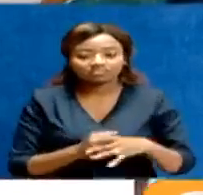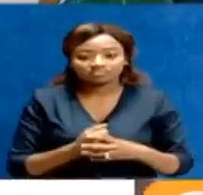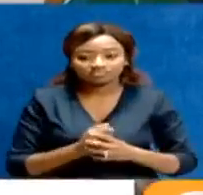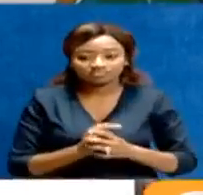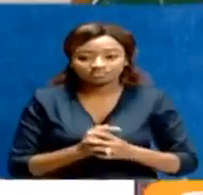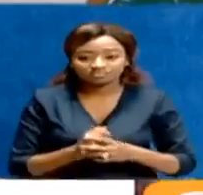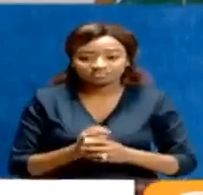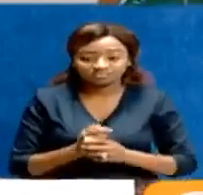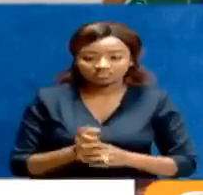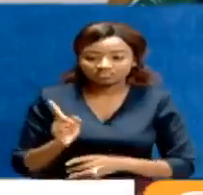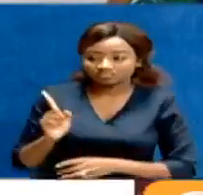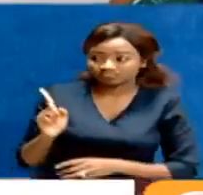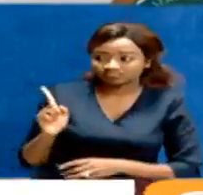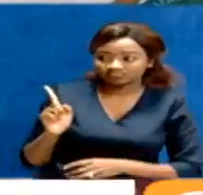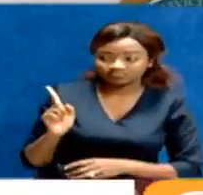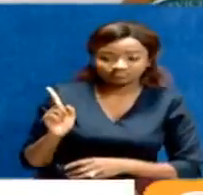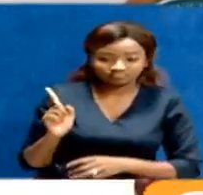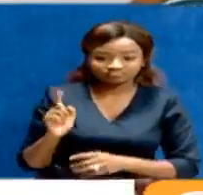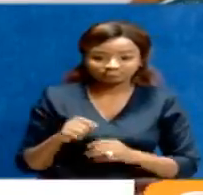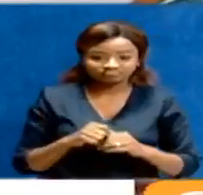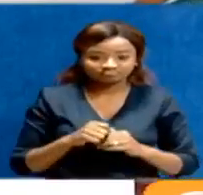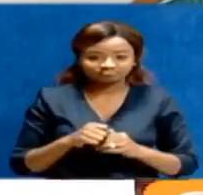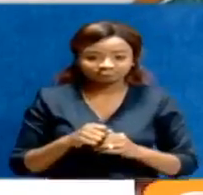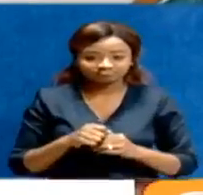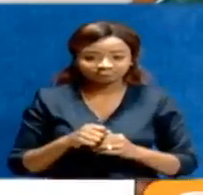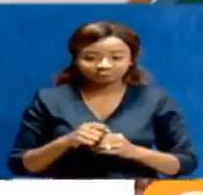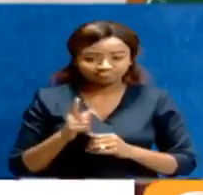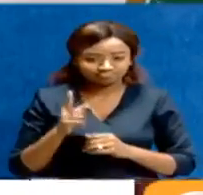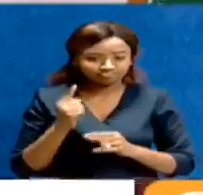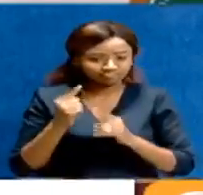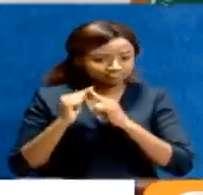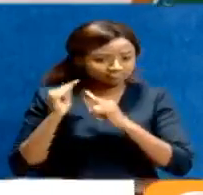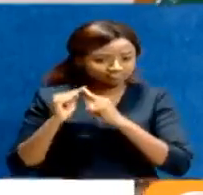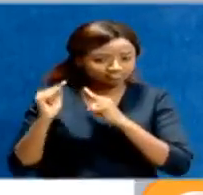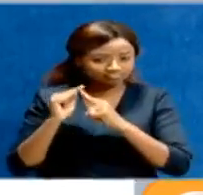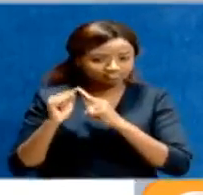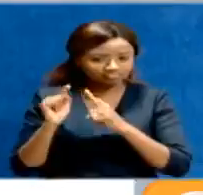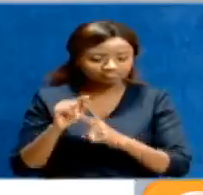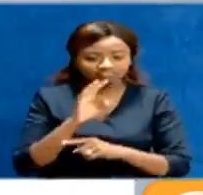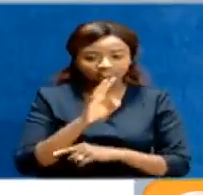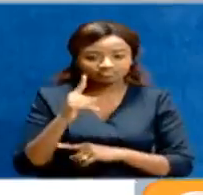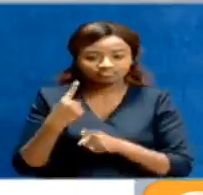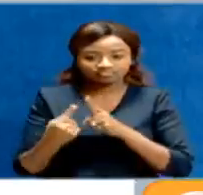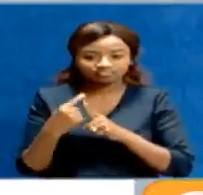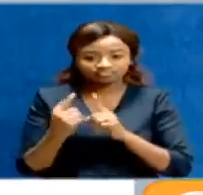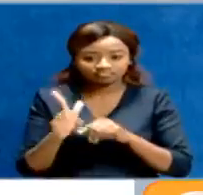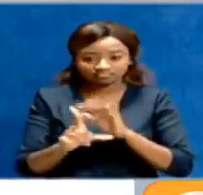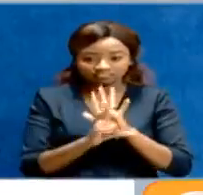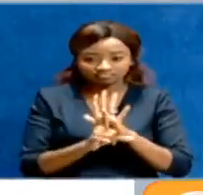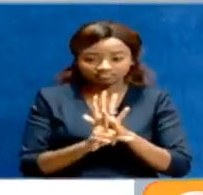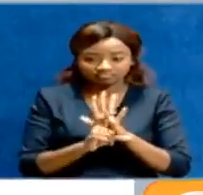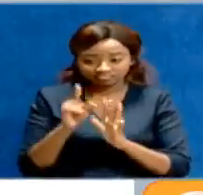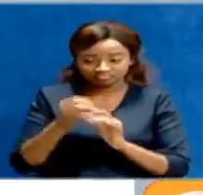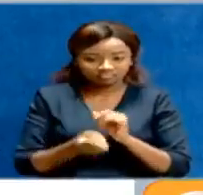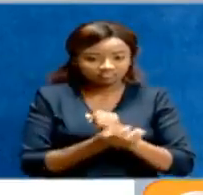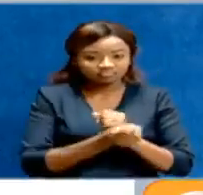Jaji Nduma Nderi anayejivunia tajriba katika ulingo wa wanasheria wa takriban miaka 31 alipata fursa yake ya kuieleza